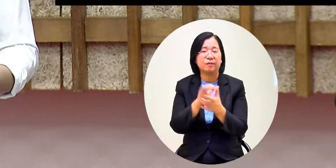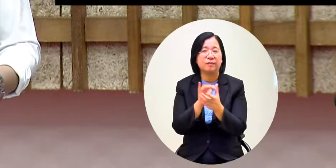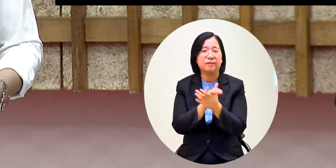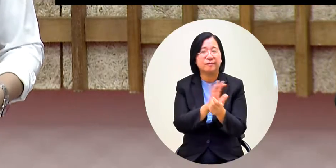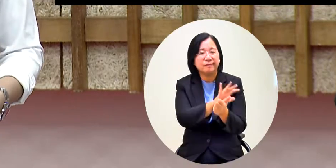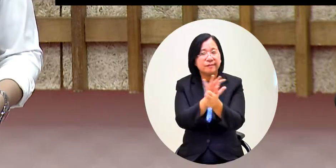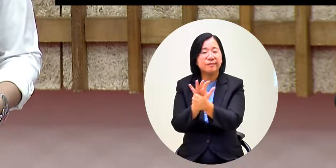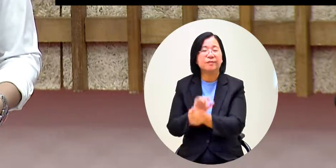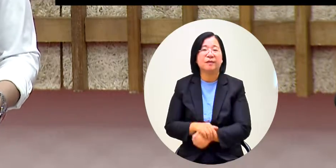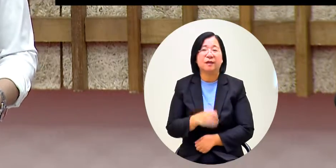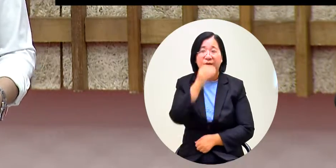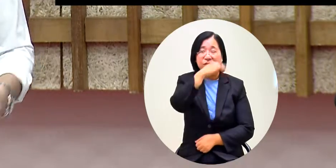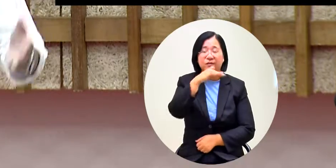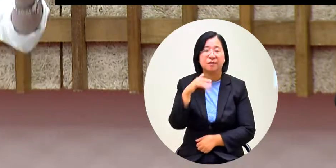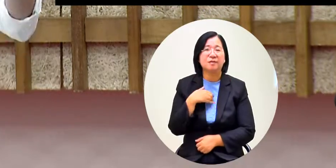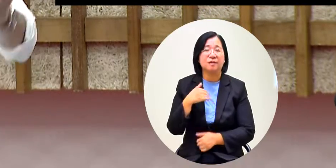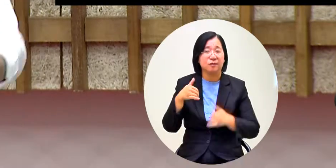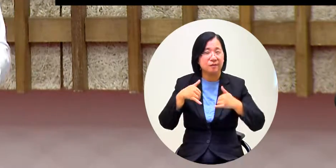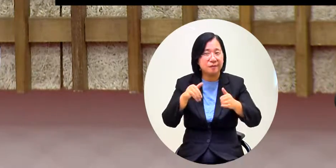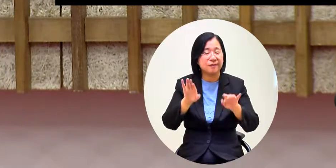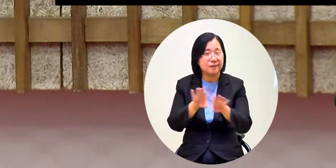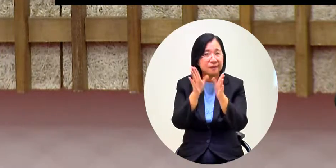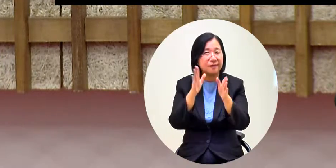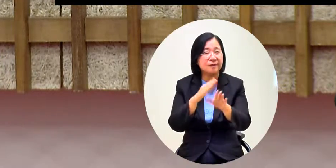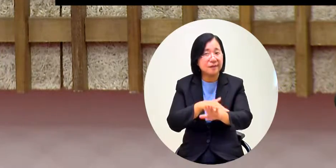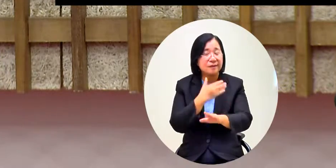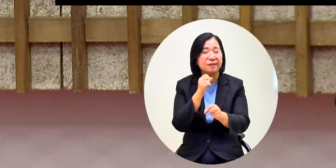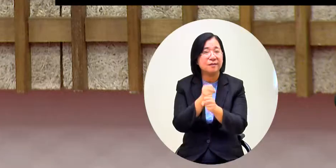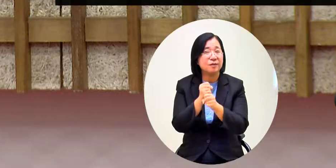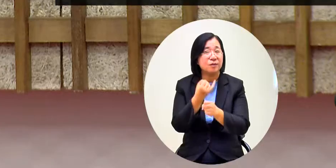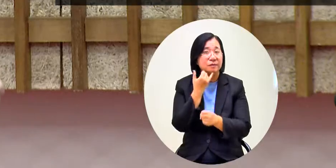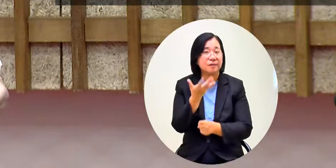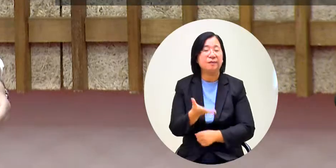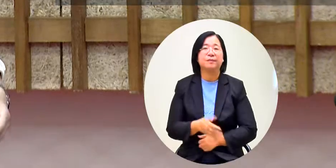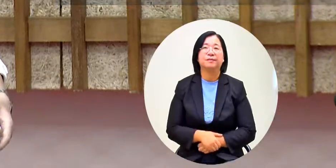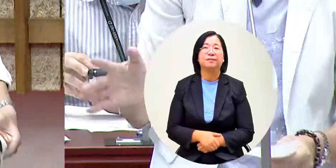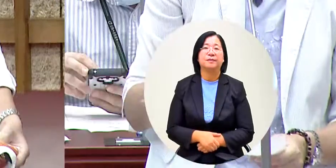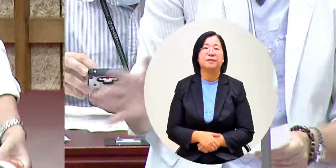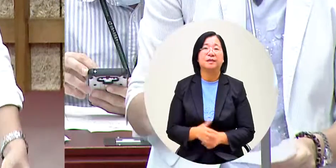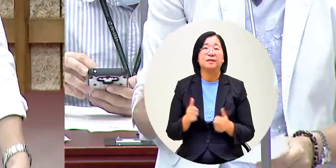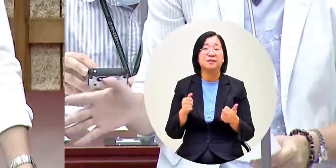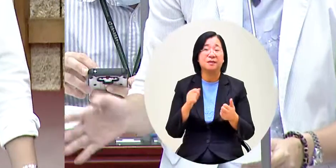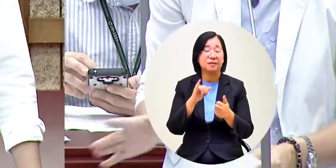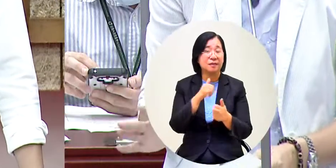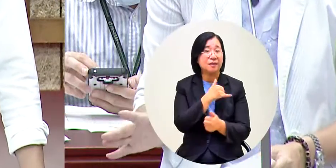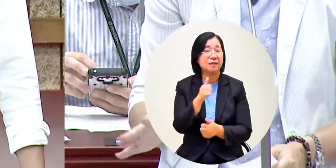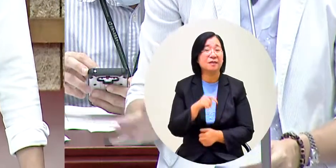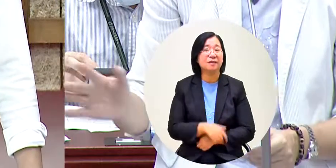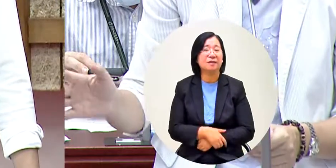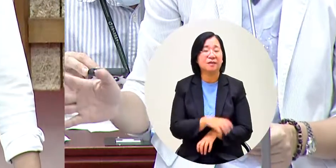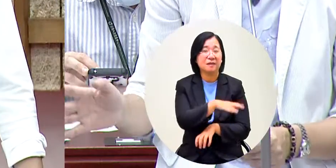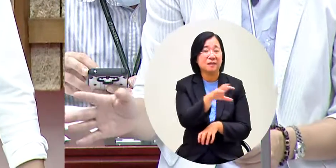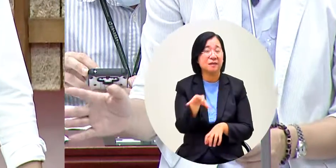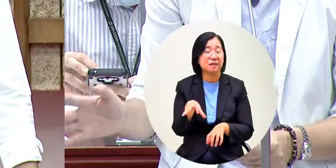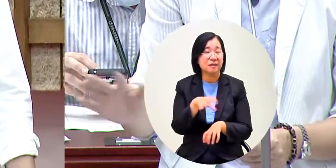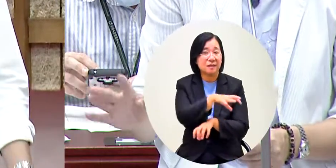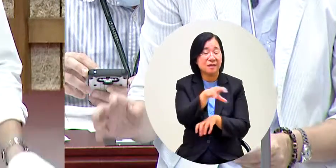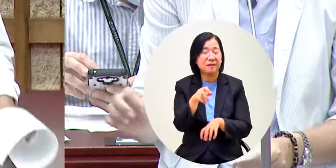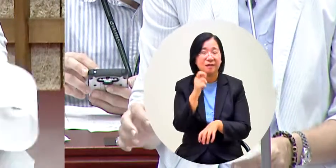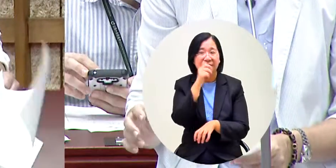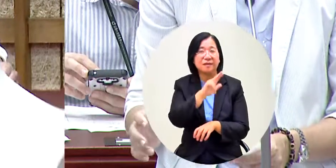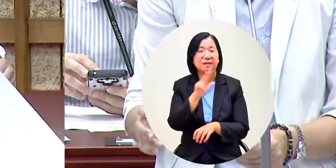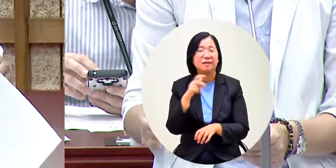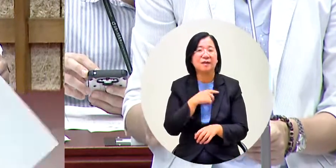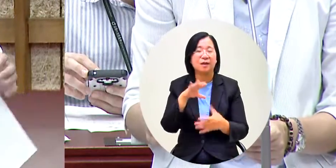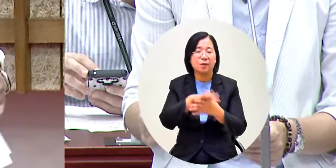让这凤山的特色从街头出发，好不好？ 请局长答复。 好，谢谢议员哦，因为我们几座特色的都是跟文化局